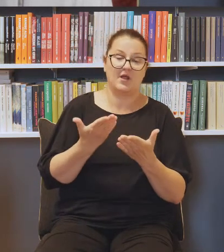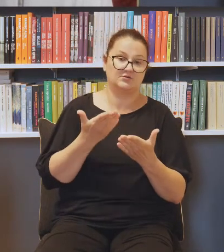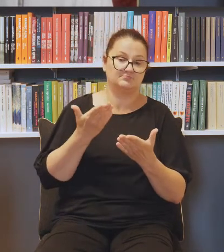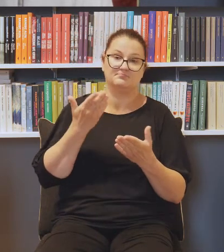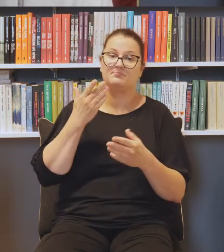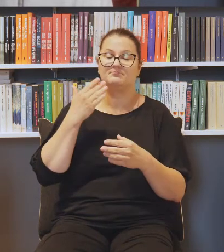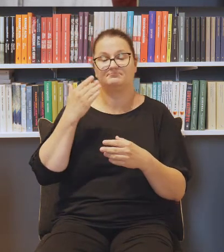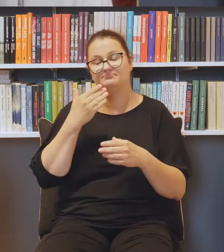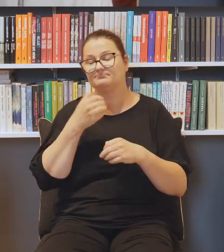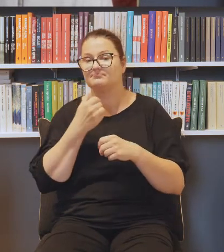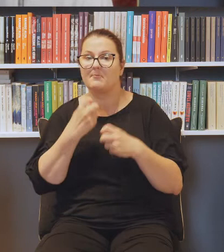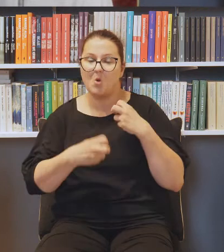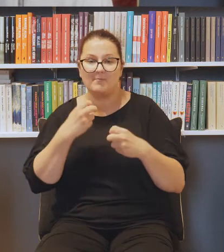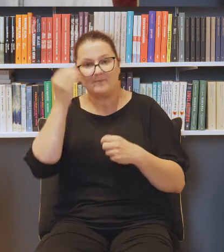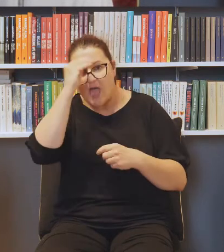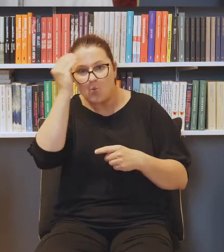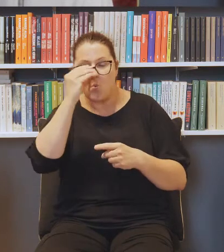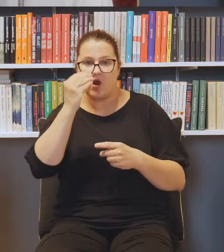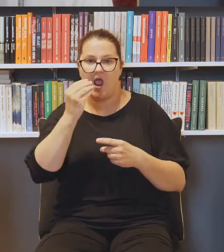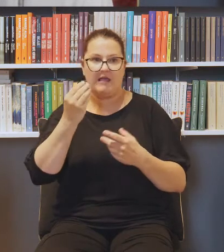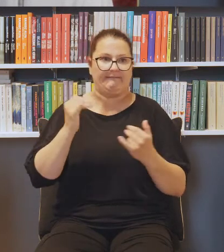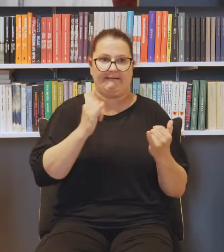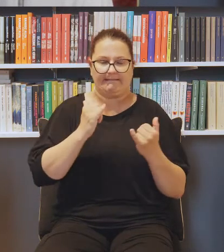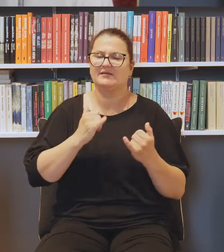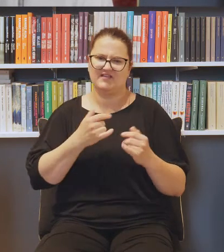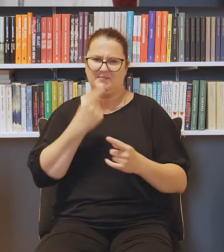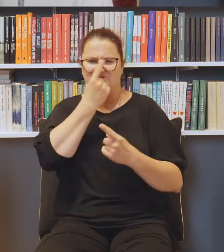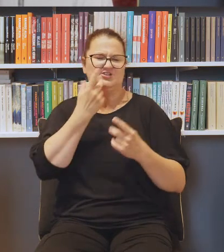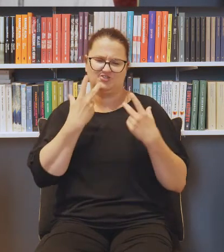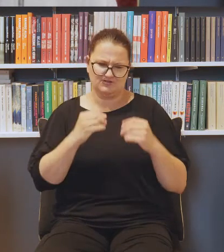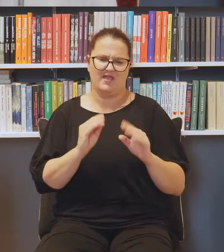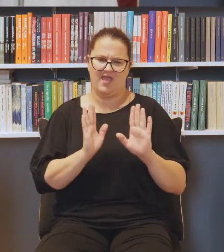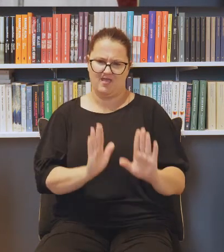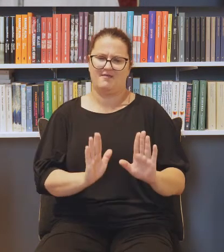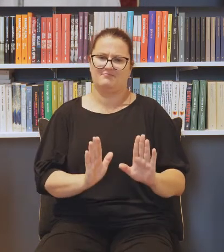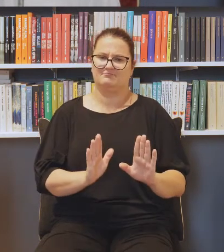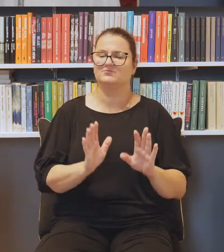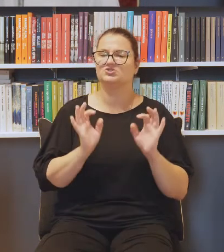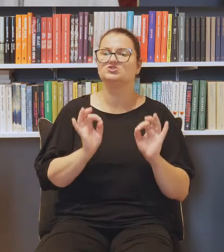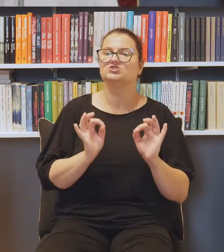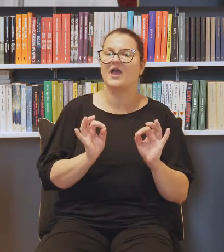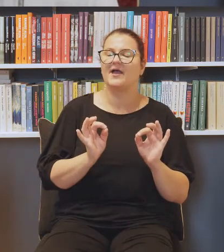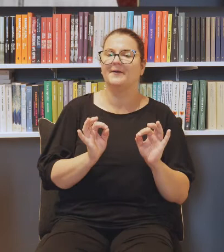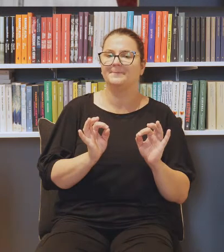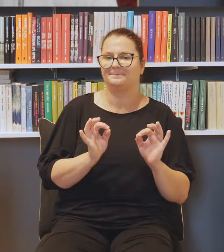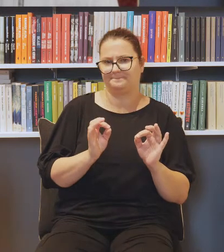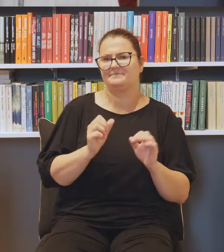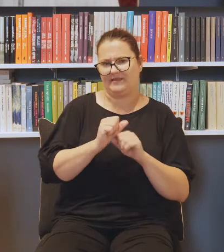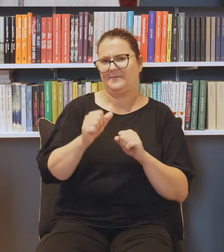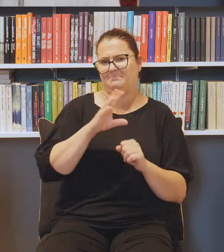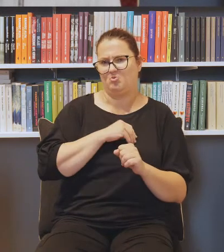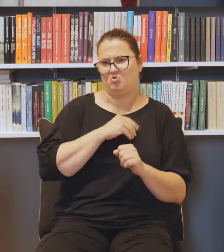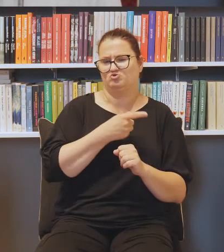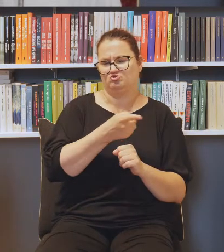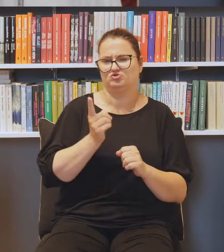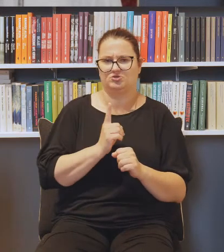z nauką. Ale no, myślę, że wierzę, że nie, że dzisiaj jednak jest